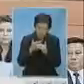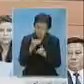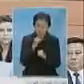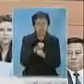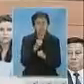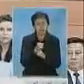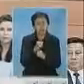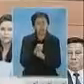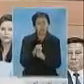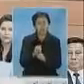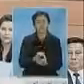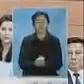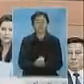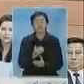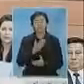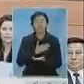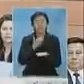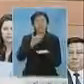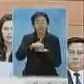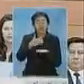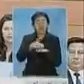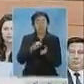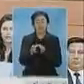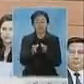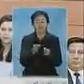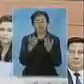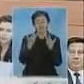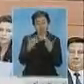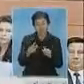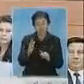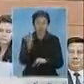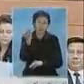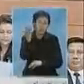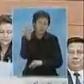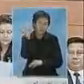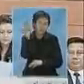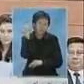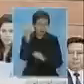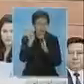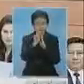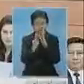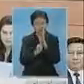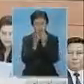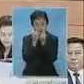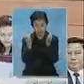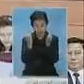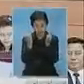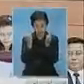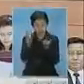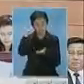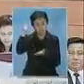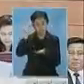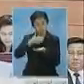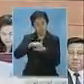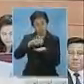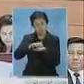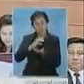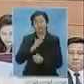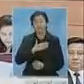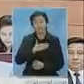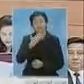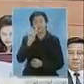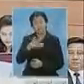เคารพเรื่องนี้ผมได้อธิบายความไปแล้วเมื่อคราวอภิปรายเรื่องรัฐธรรมนูญว่านโยบายต่างๆของ